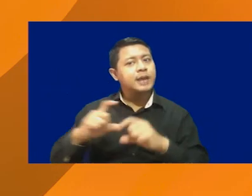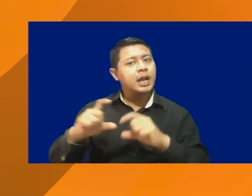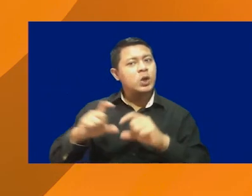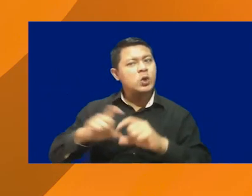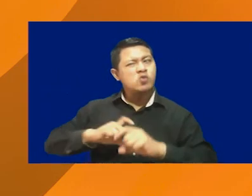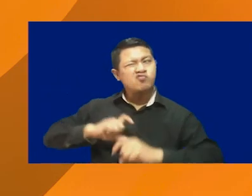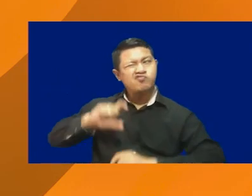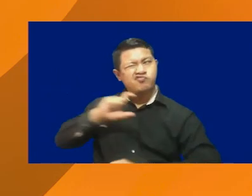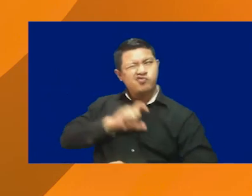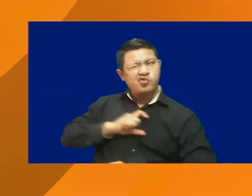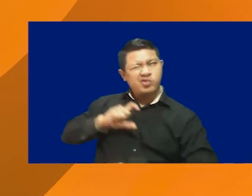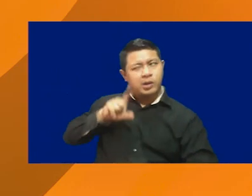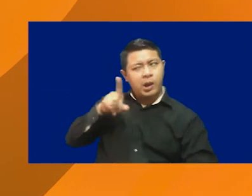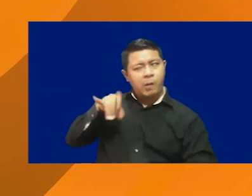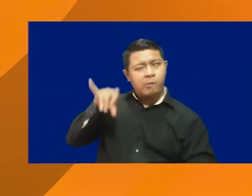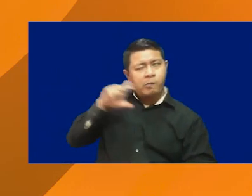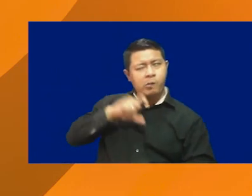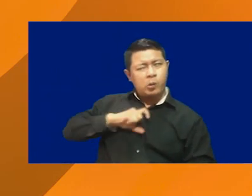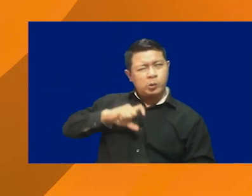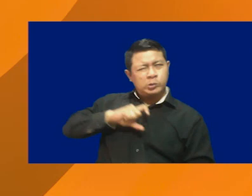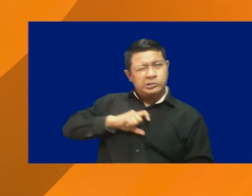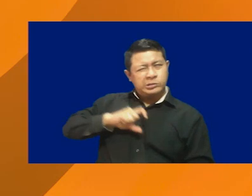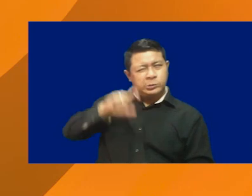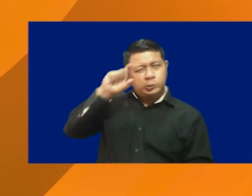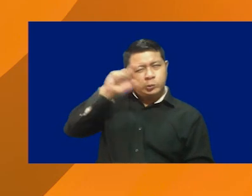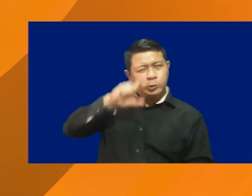Dan saling mencurigai.